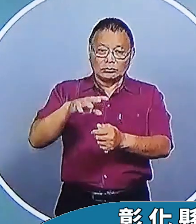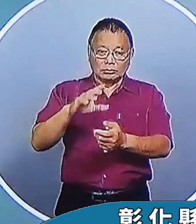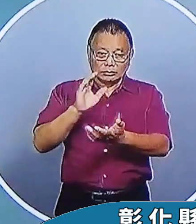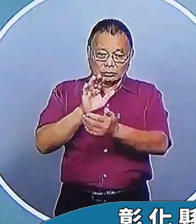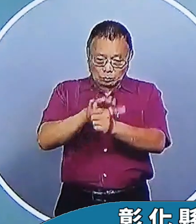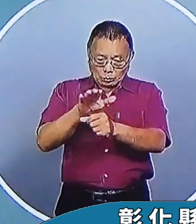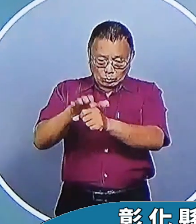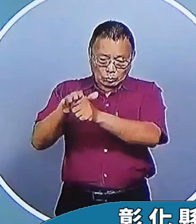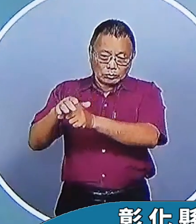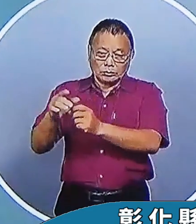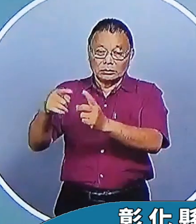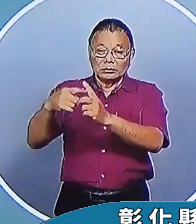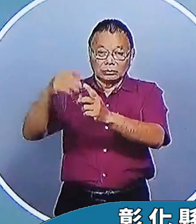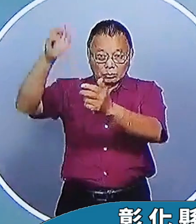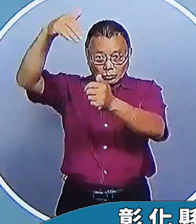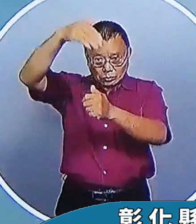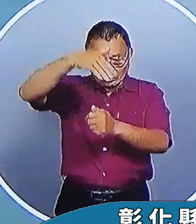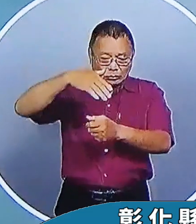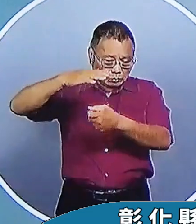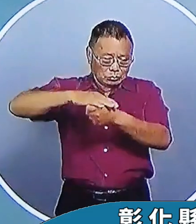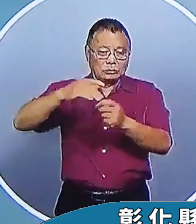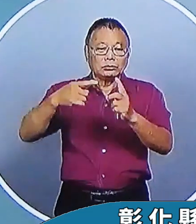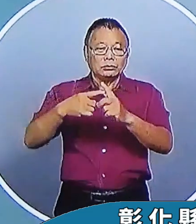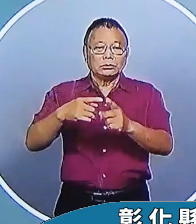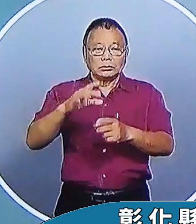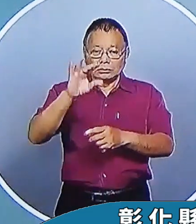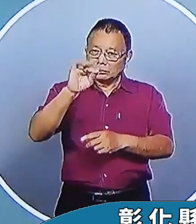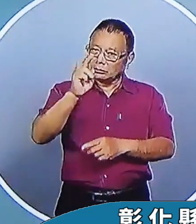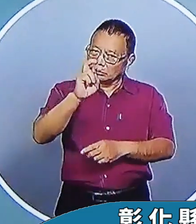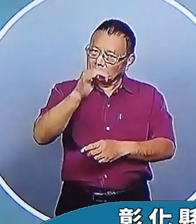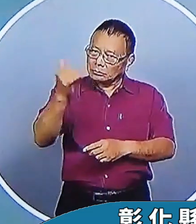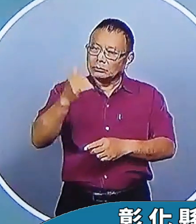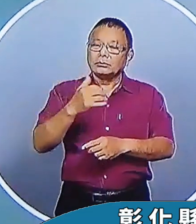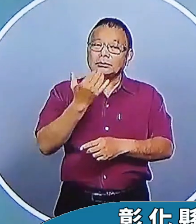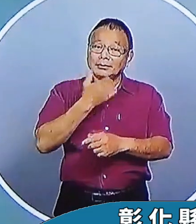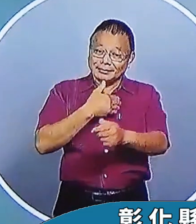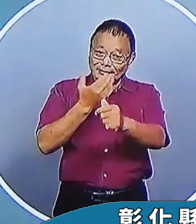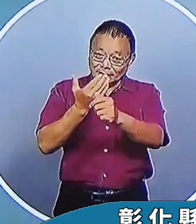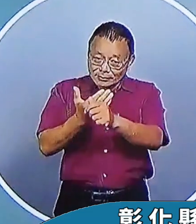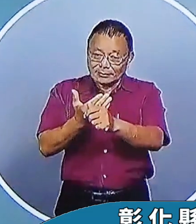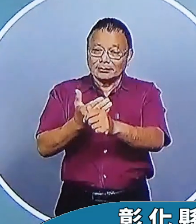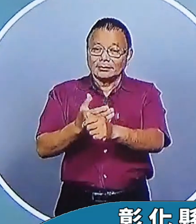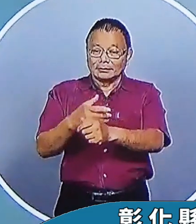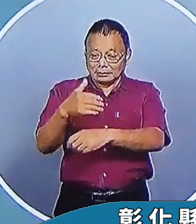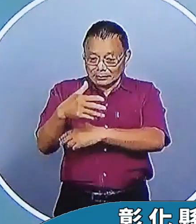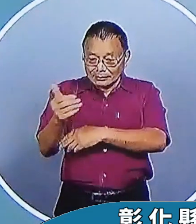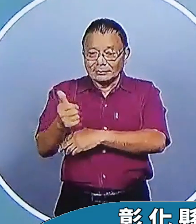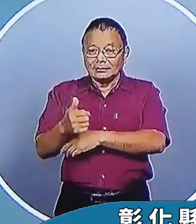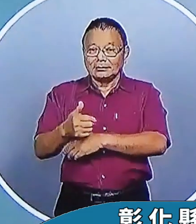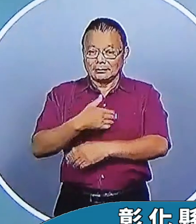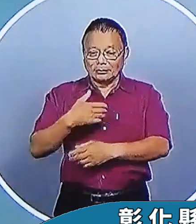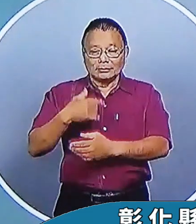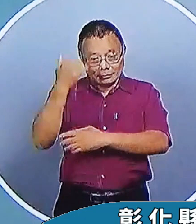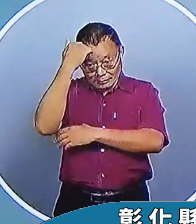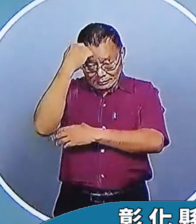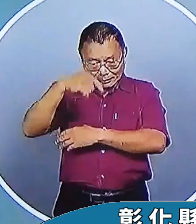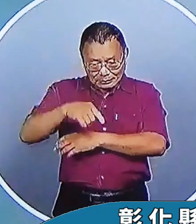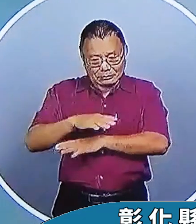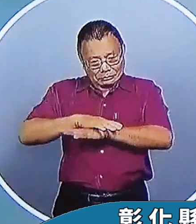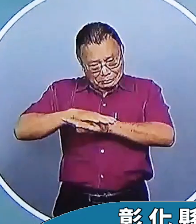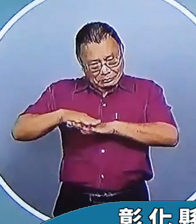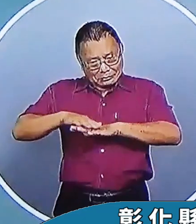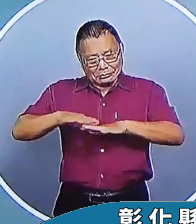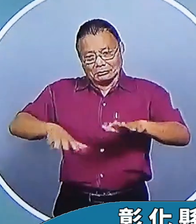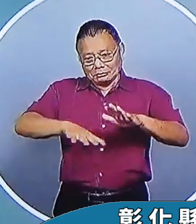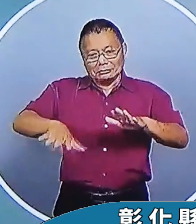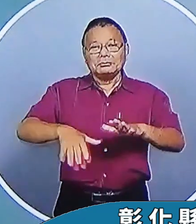会来补足我们的消防人员的人力120名。哎，让我们收违建管民哦，能够居住在一个安全